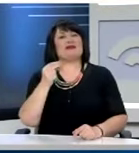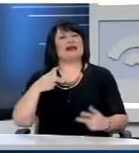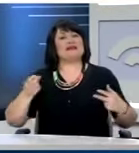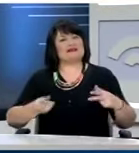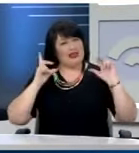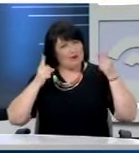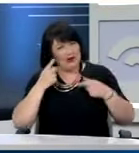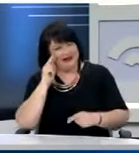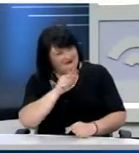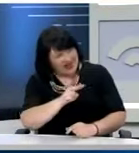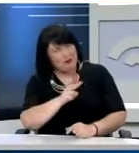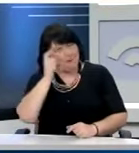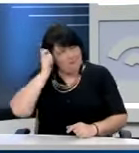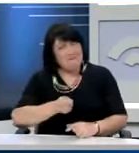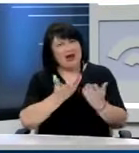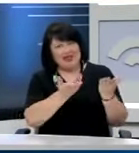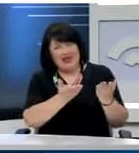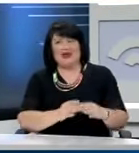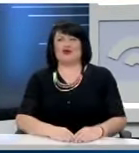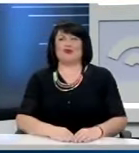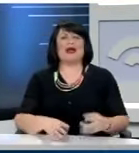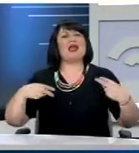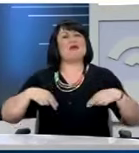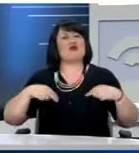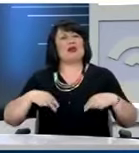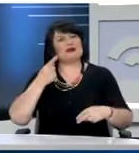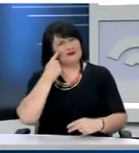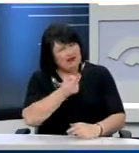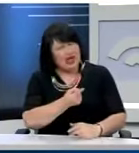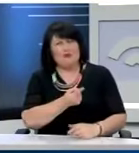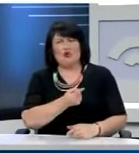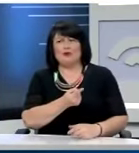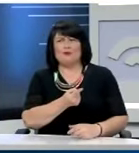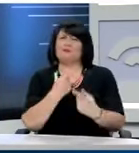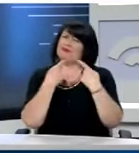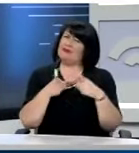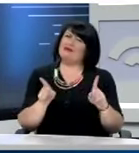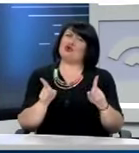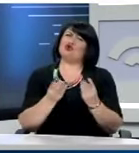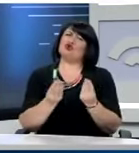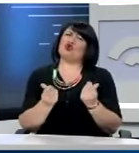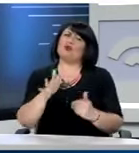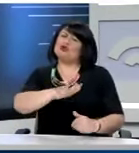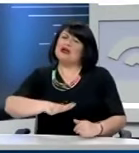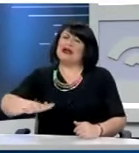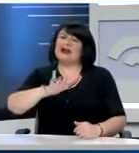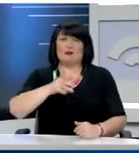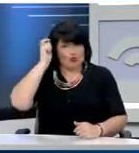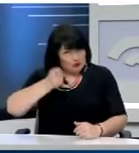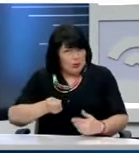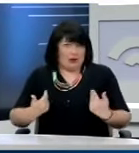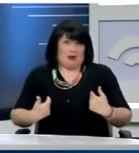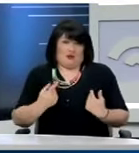συμπολίτευσης και των υπουργών, ένα διαφορετικό κλίμα, οφείλω να το ομολογήσω